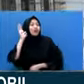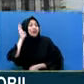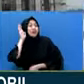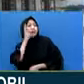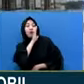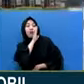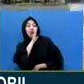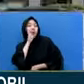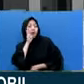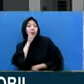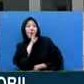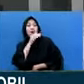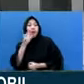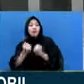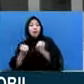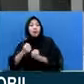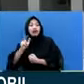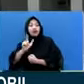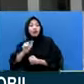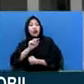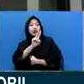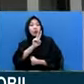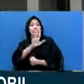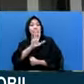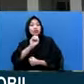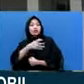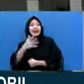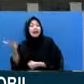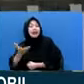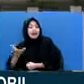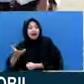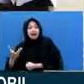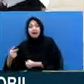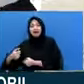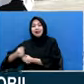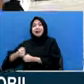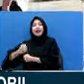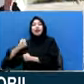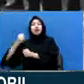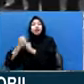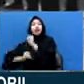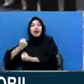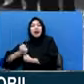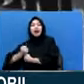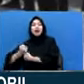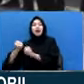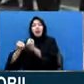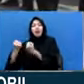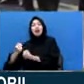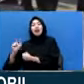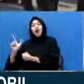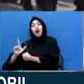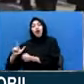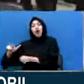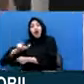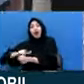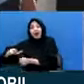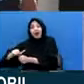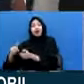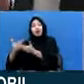menjadi biaya penyewaan mobil berasal dari harga dari penyewa mobil Renta lokal namun pratigkno menyebut tidak